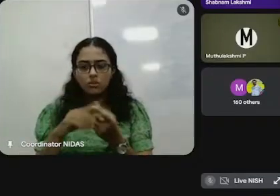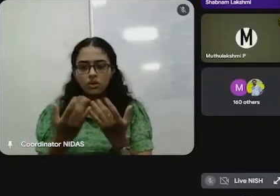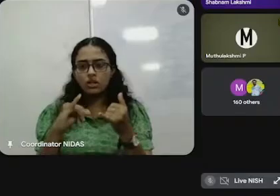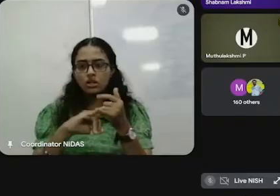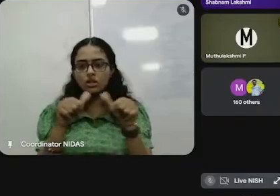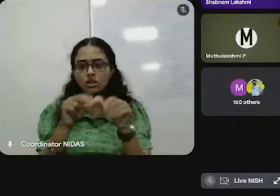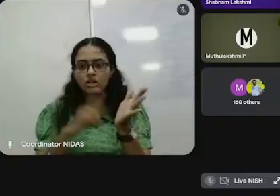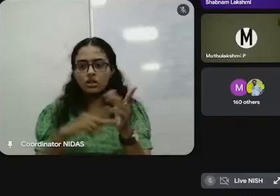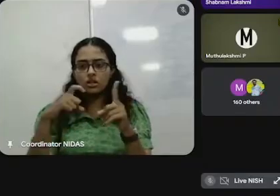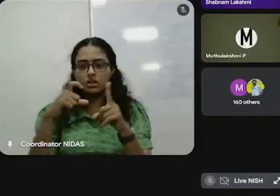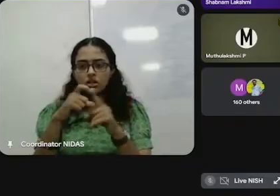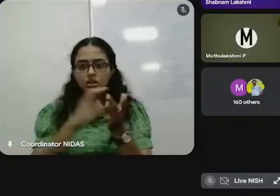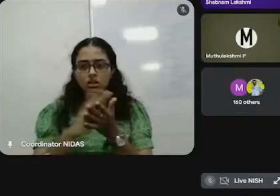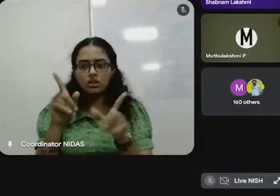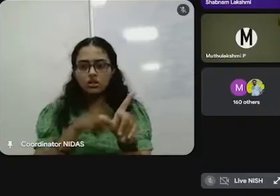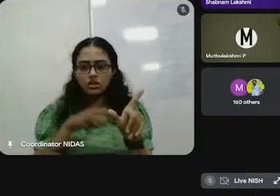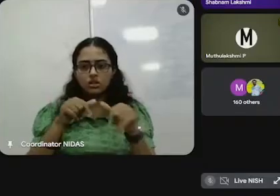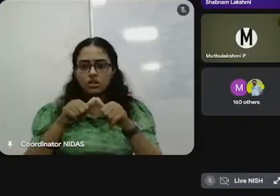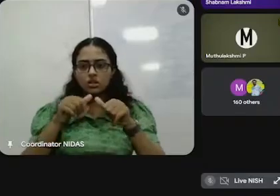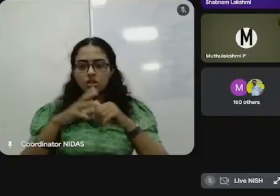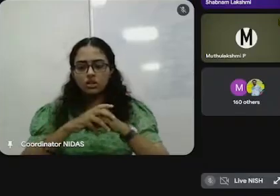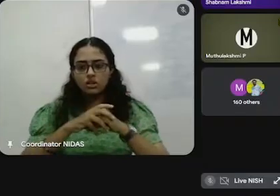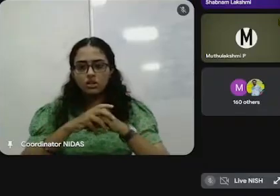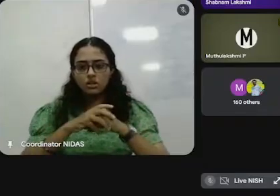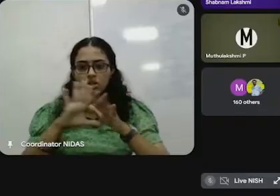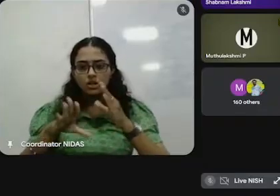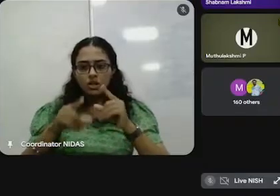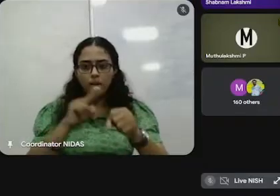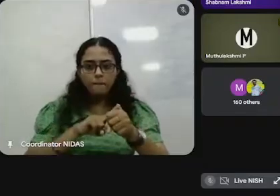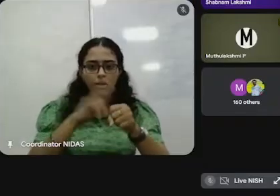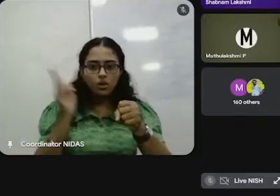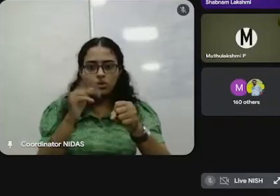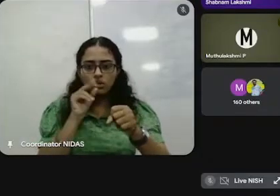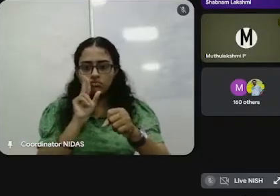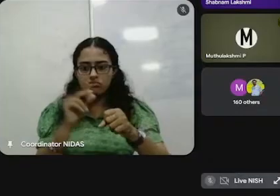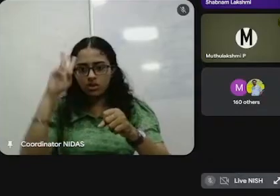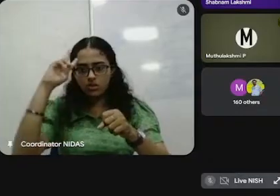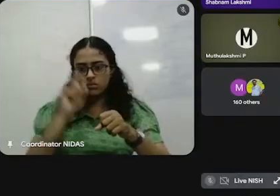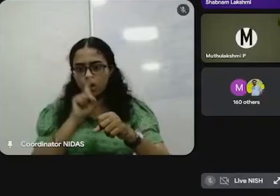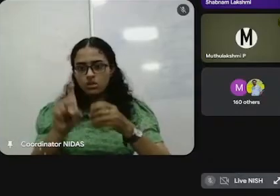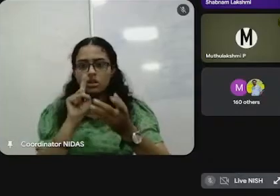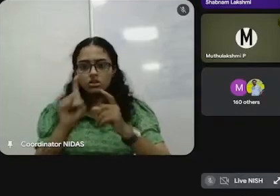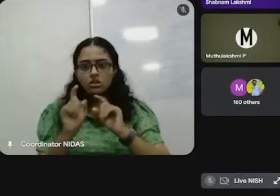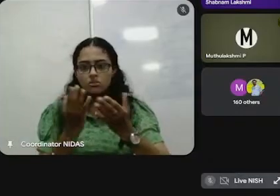സന്ധ്യയാണ് ചോദിച്ചിട്ടുള്ള സന്ധ്യ കേസ്. ആളിപ്പോ ഉണ്ടെന്നുണ്ടെങ്കിൽ മറ്റെന്തെങ്കിലും ആഡ് ചെയ്യണമെന്നുണ്ടെങ്കിൽ മൈക്ക് മ്യൂട്ട് മാറ്റി ചോദിക്കാന്നാണ്.